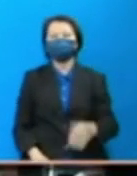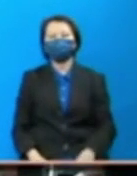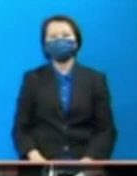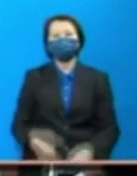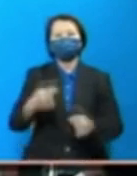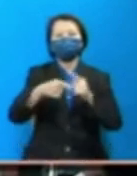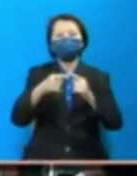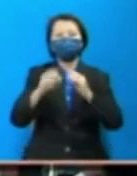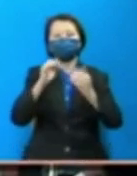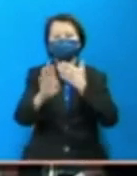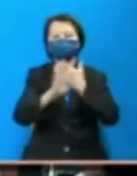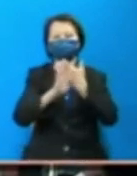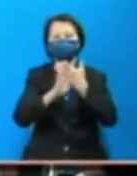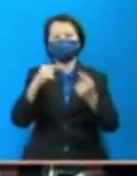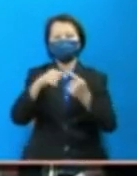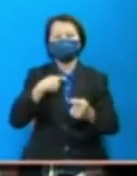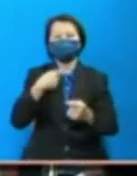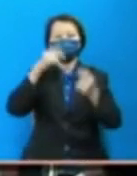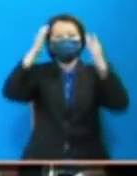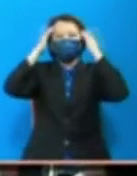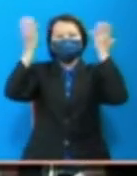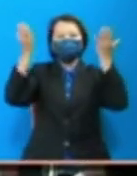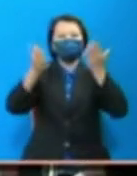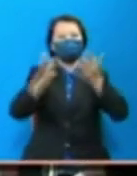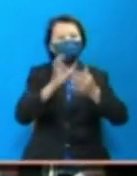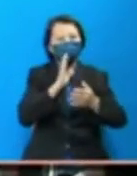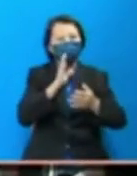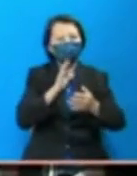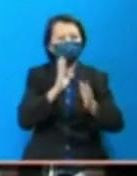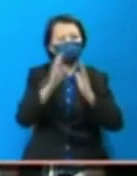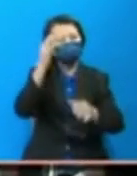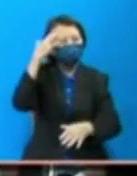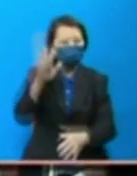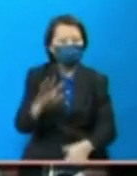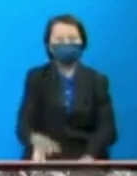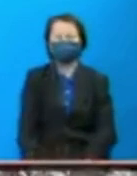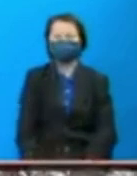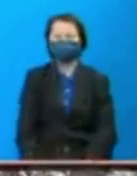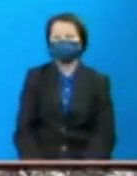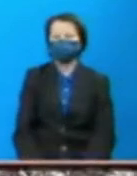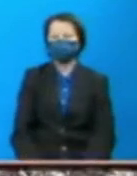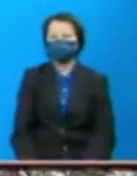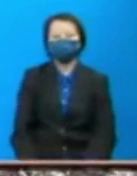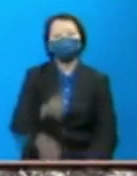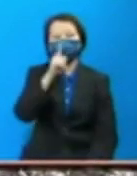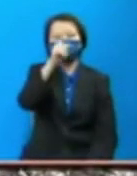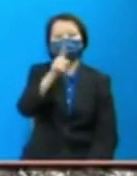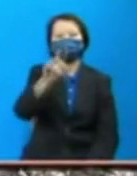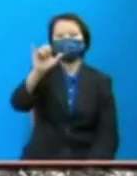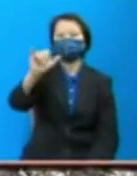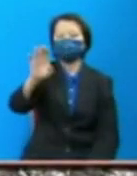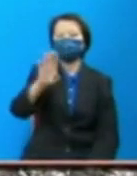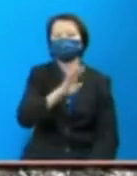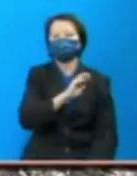bahaya bila kita bercakap benerin kita tak tahu saja sebenarnya sebenarnya yang bahwa menteri